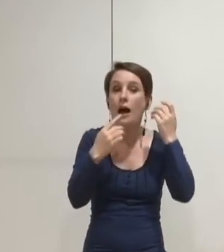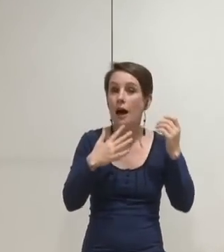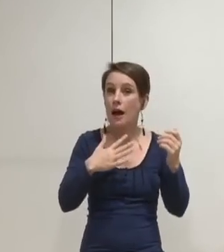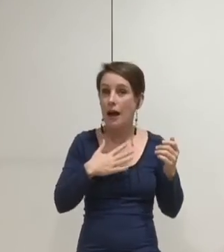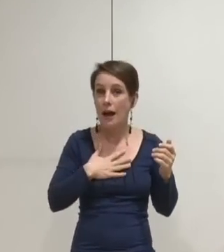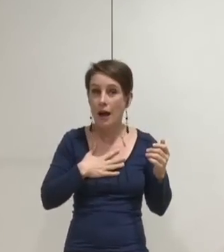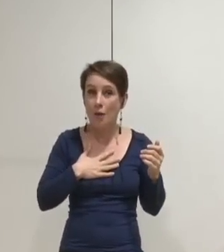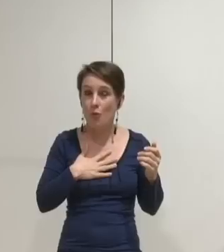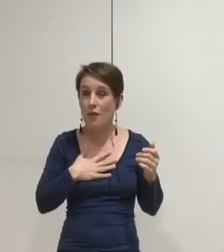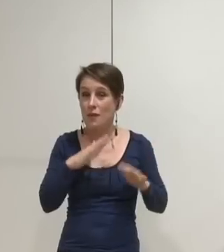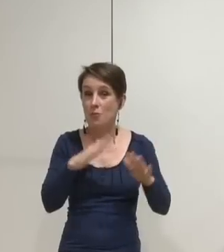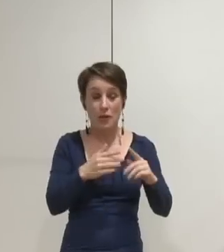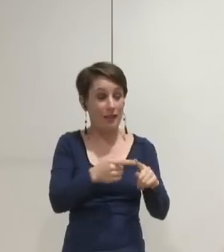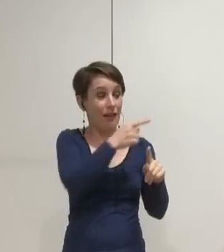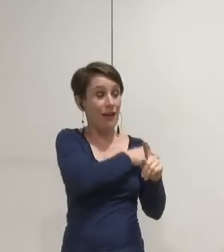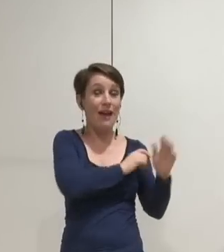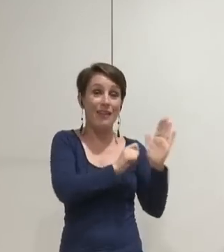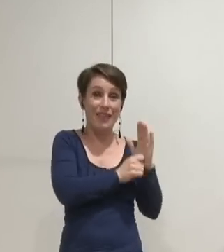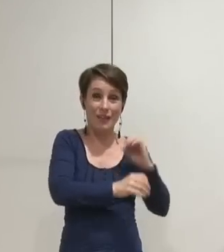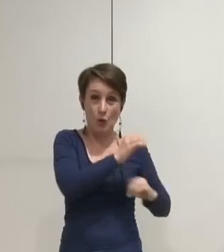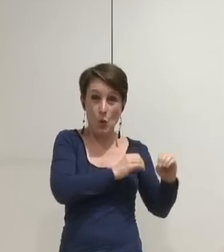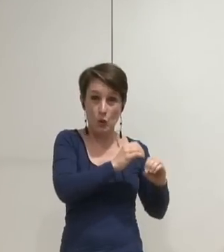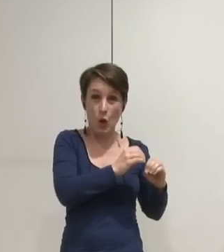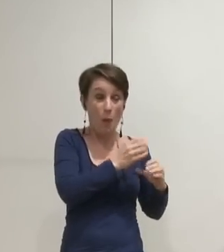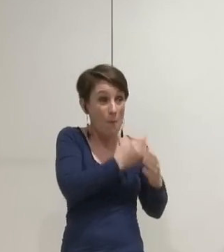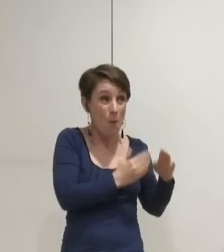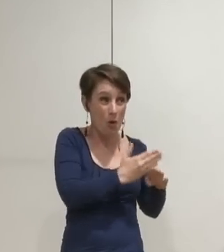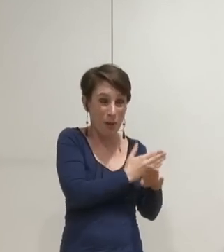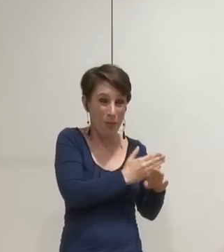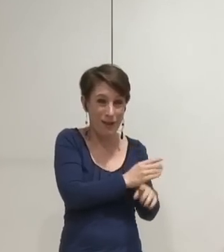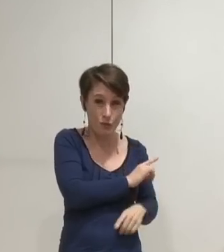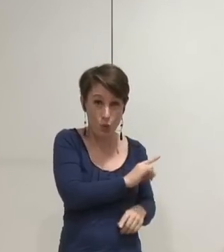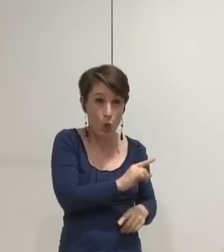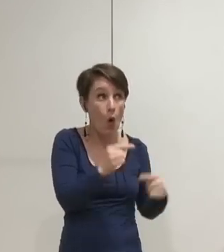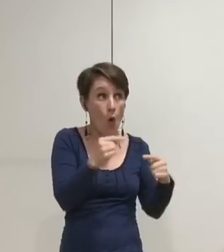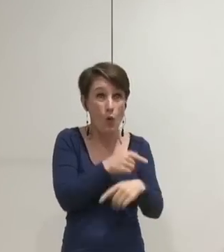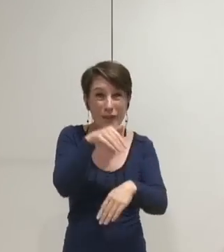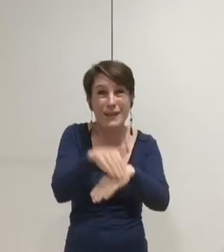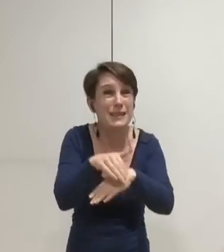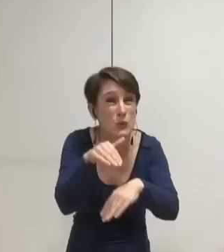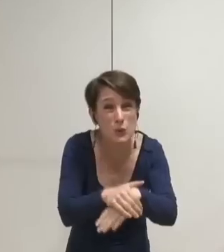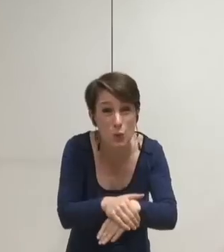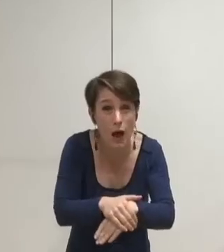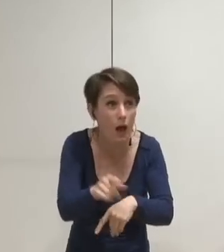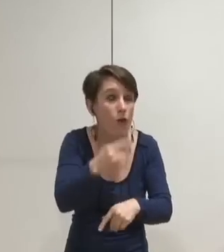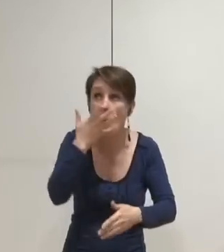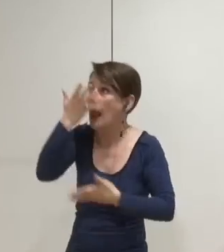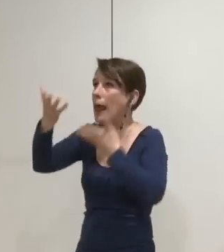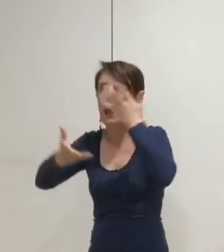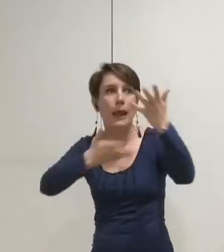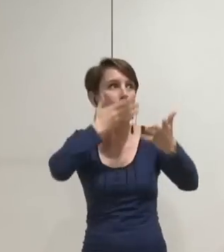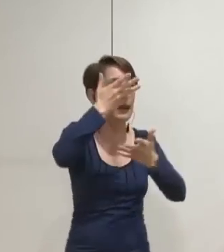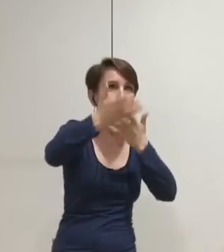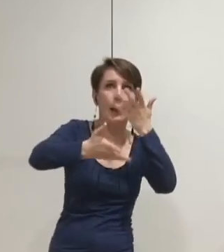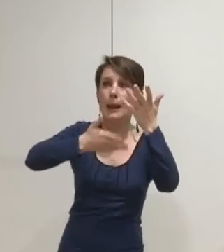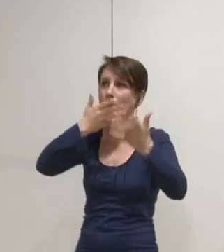unéparation de votre part au mois d'octobre c'est ce soir qu'il y a arguci et qu'il y a utilisation du